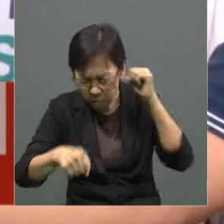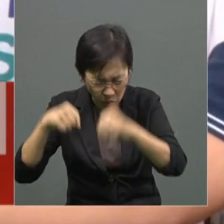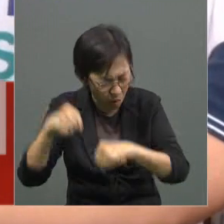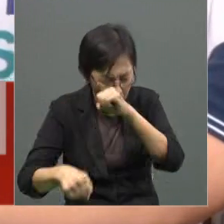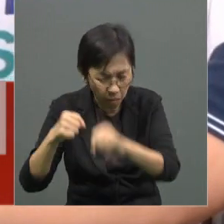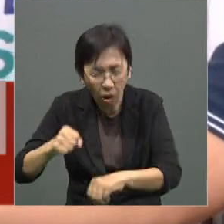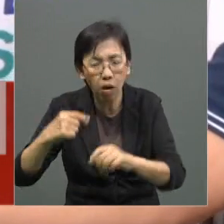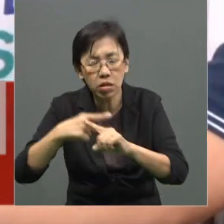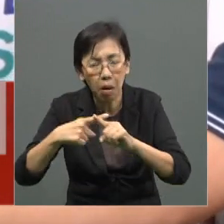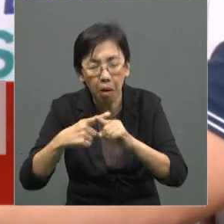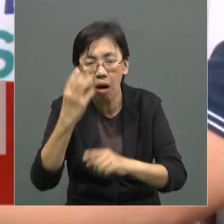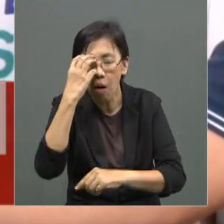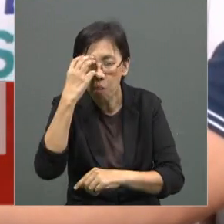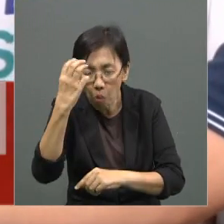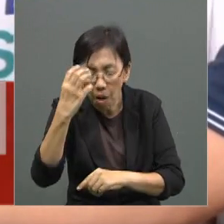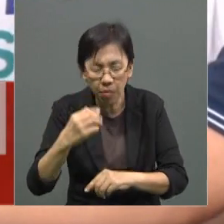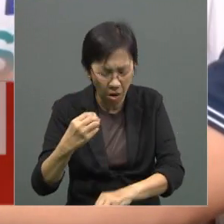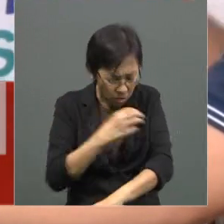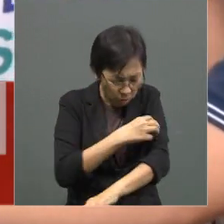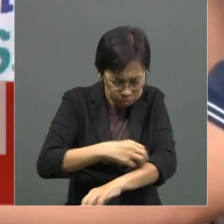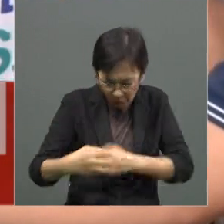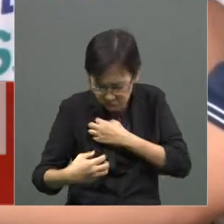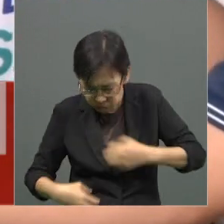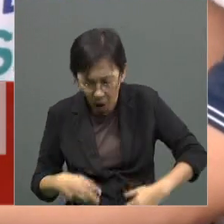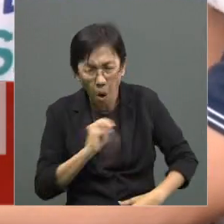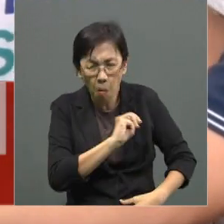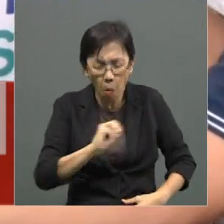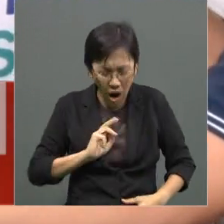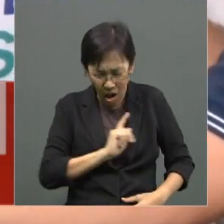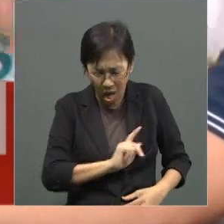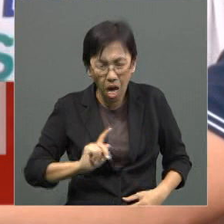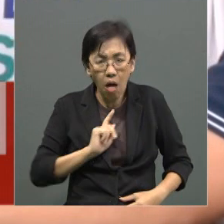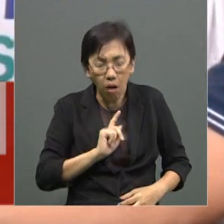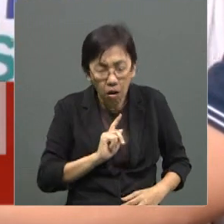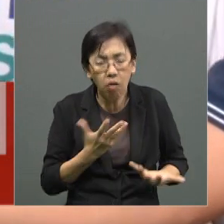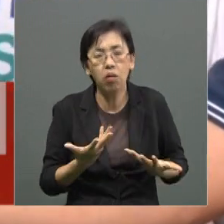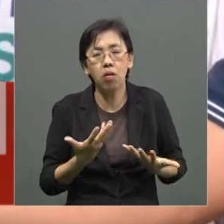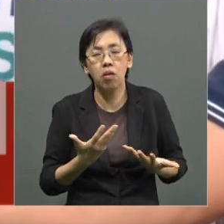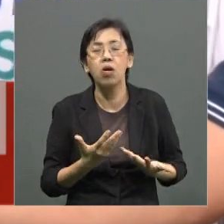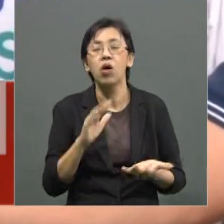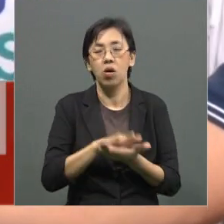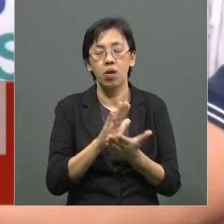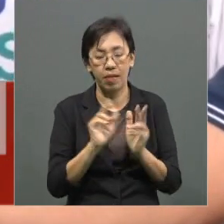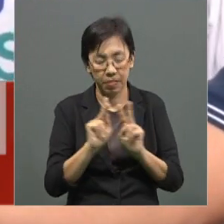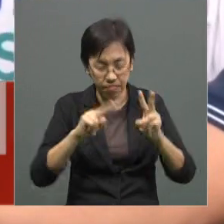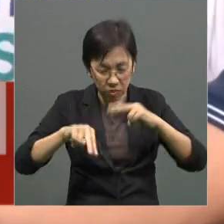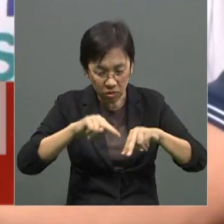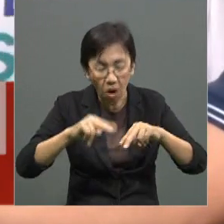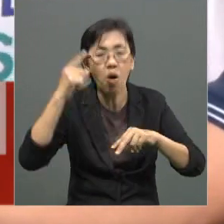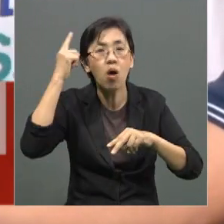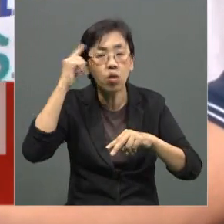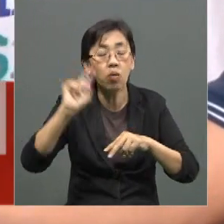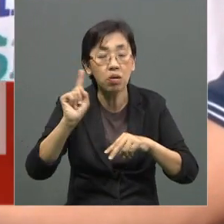ที่บอกว่าตาบวมเนื้อตัวฟกช้ำทีนี้พอเกิดเรื่องขึ้นมาเนี่ยทางโรงเรียนก็ตั้งคณะกรรมการขึ้นมาสอบเสร็จถึงได้รู้